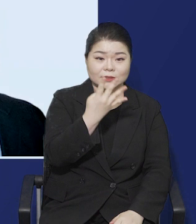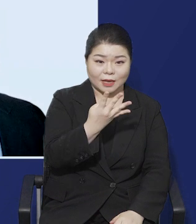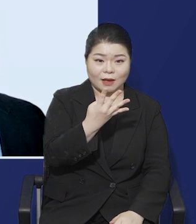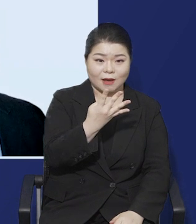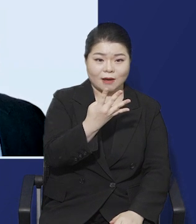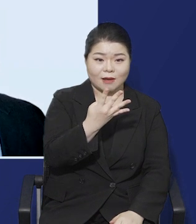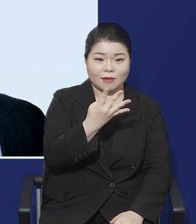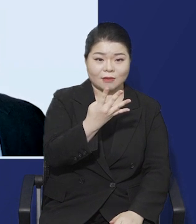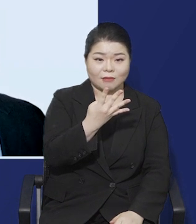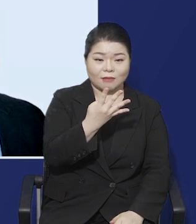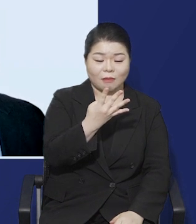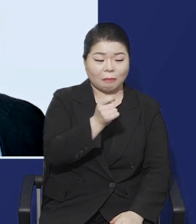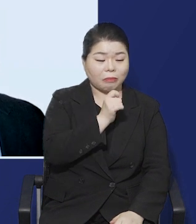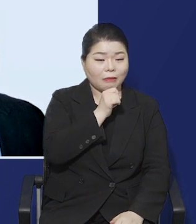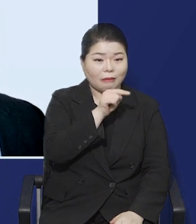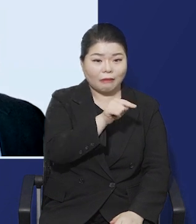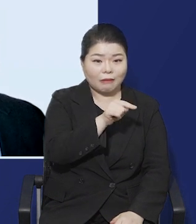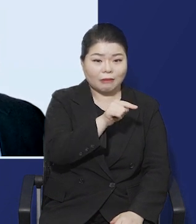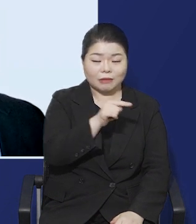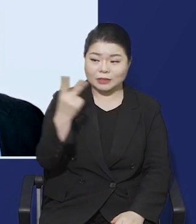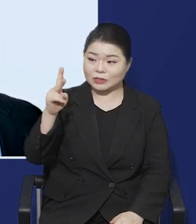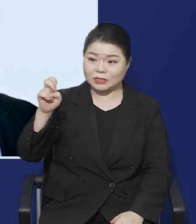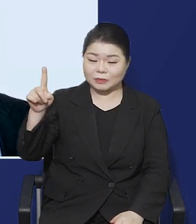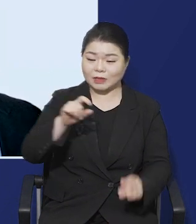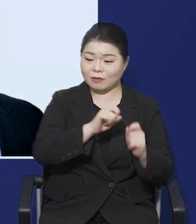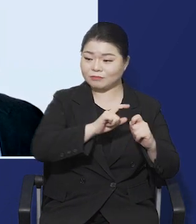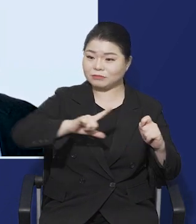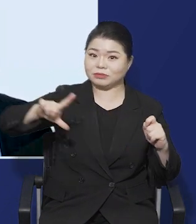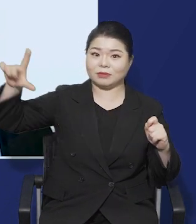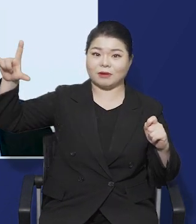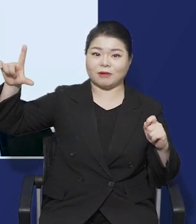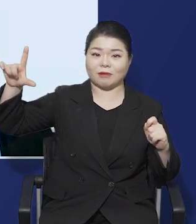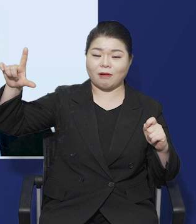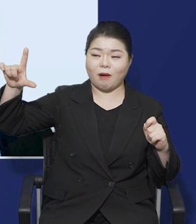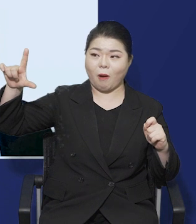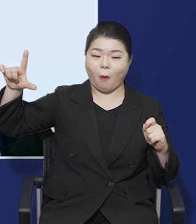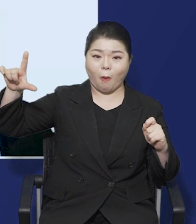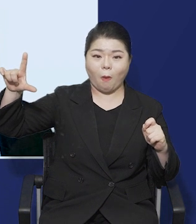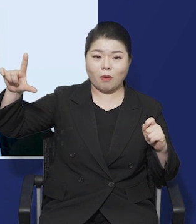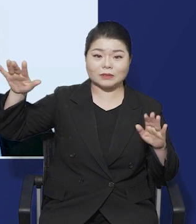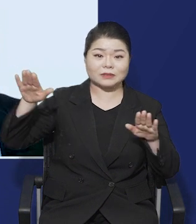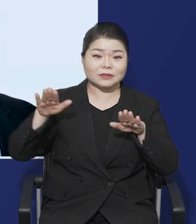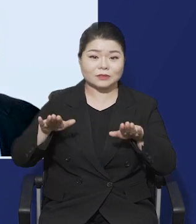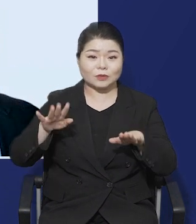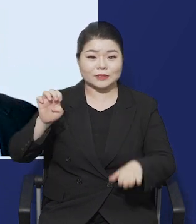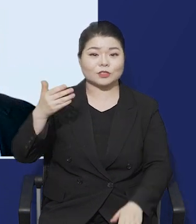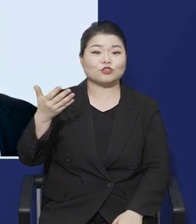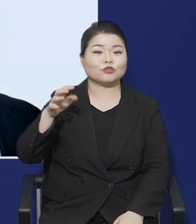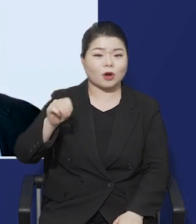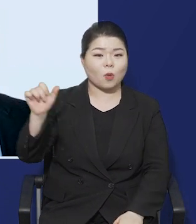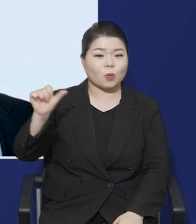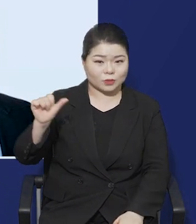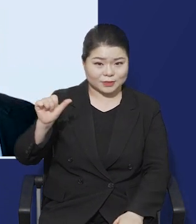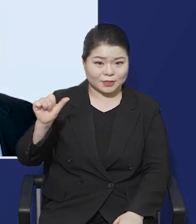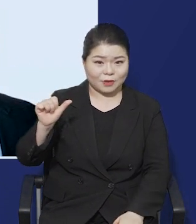9억 1,400만 명에서 2021년도에는 사용자가 기하급수적으로 급증해서 무려 49억